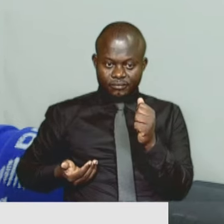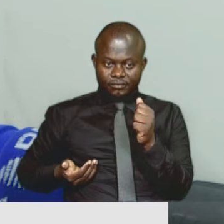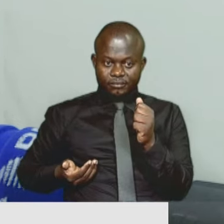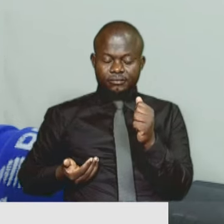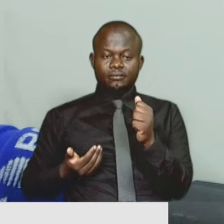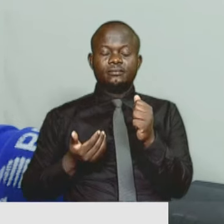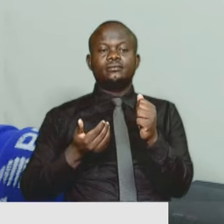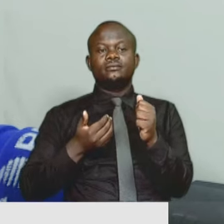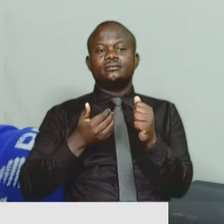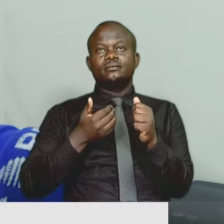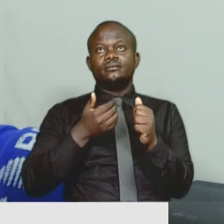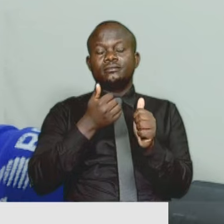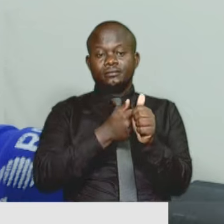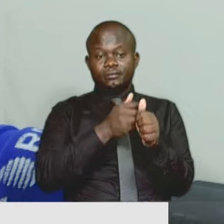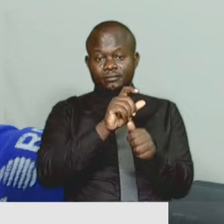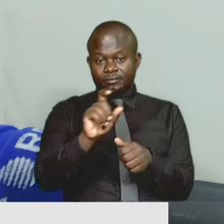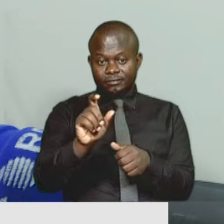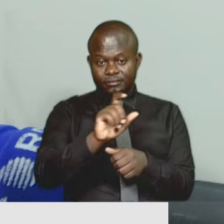buri cyumweru